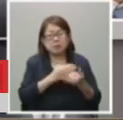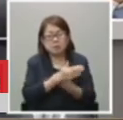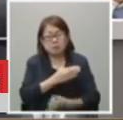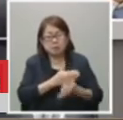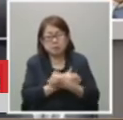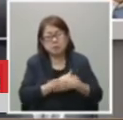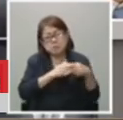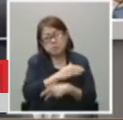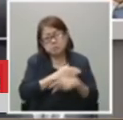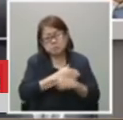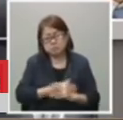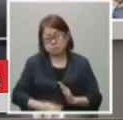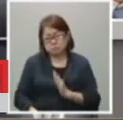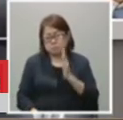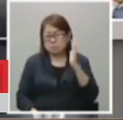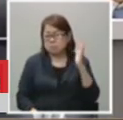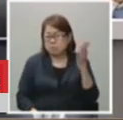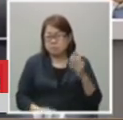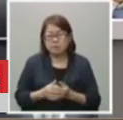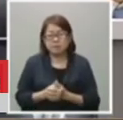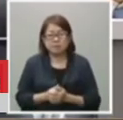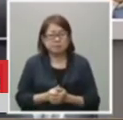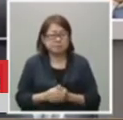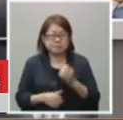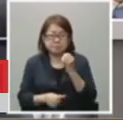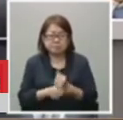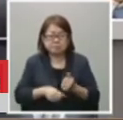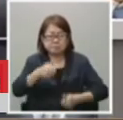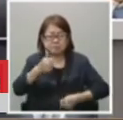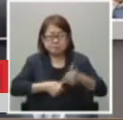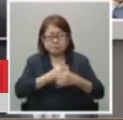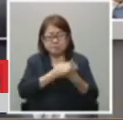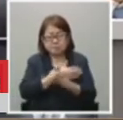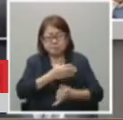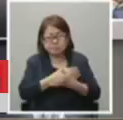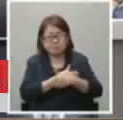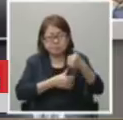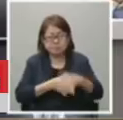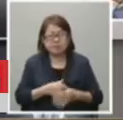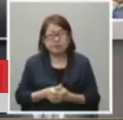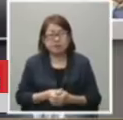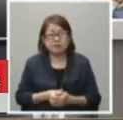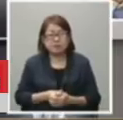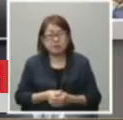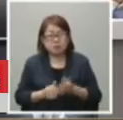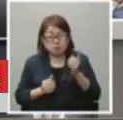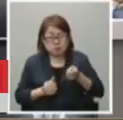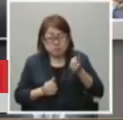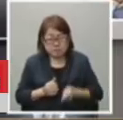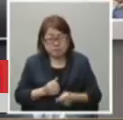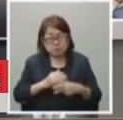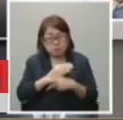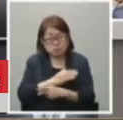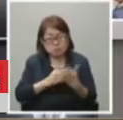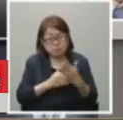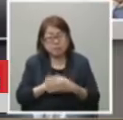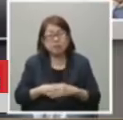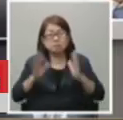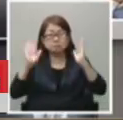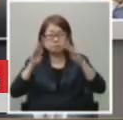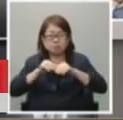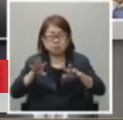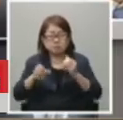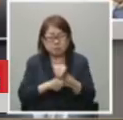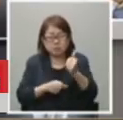กงกินไม่มีศักดิ์ศรีไม่สามารถแข่งขันกับเขาได้ถ้าคนจริงไม่โกงพูดอะไรกับใครก็ได้คนดี